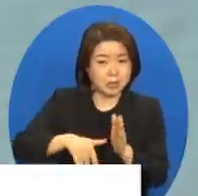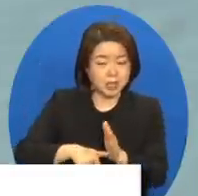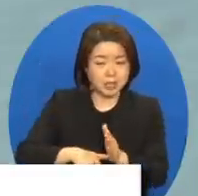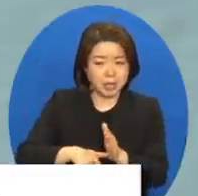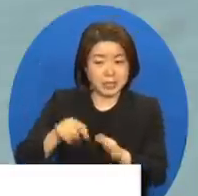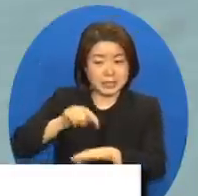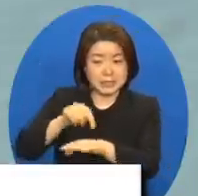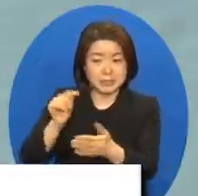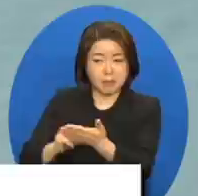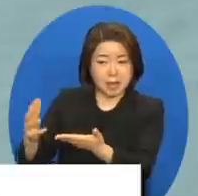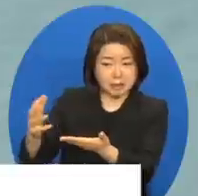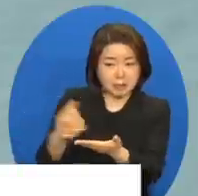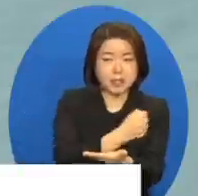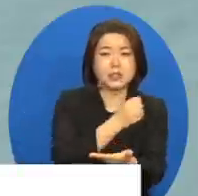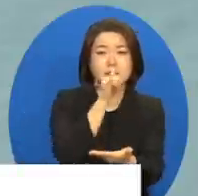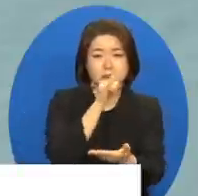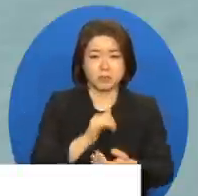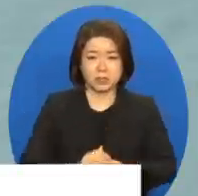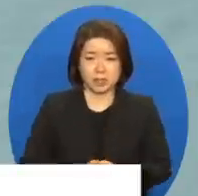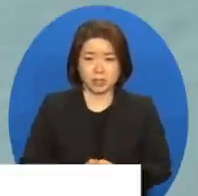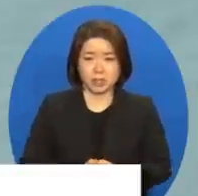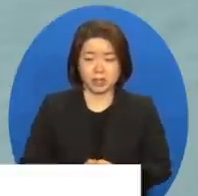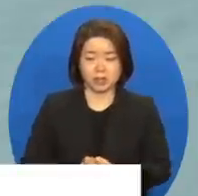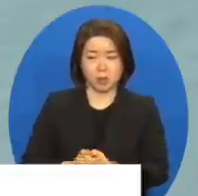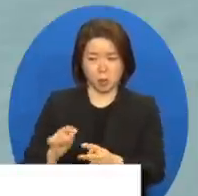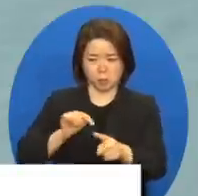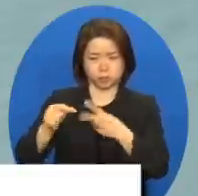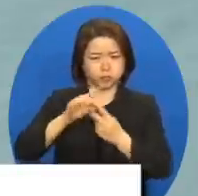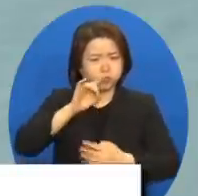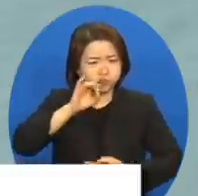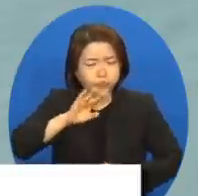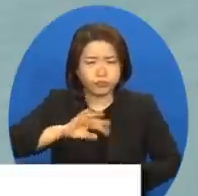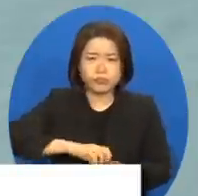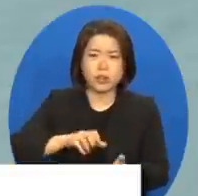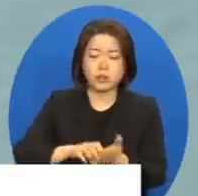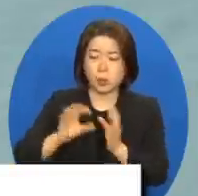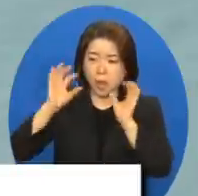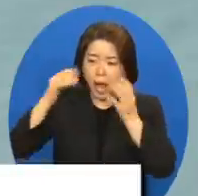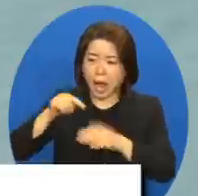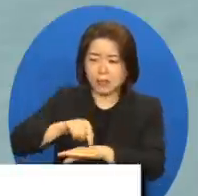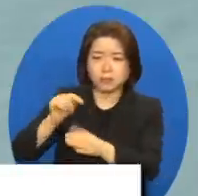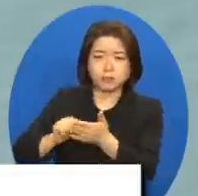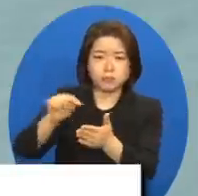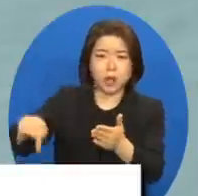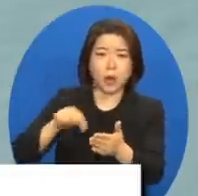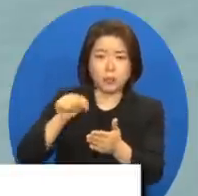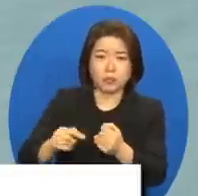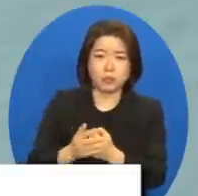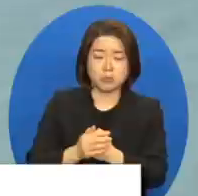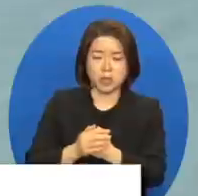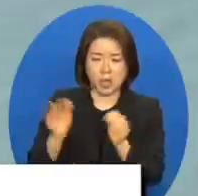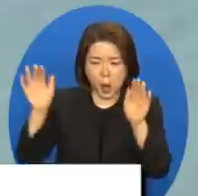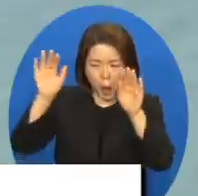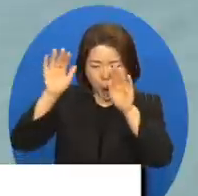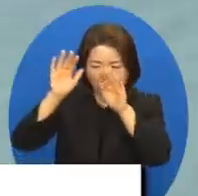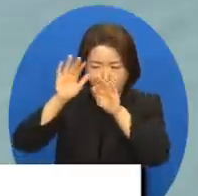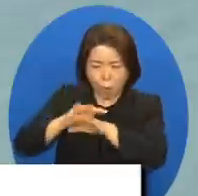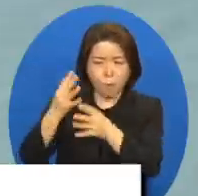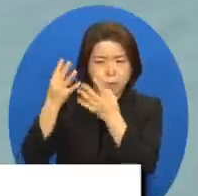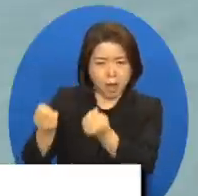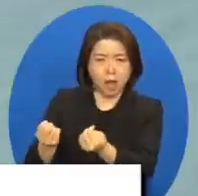마음을 사로잡는 겁니다. 이해가 안 될 정도로 우리 아이들의 마음속에는 어둠이